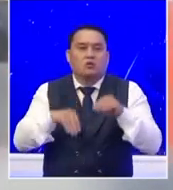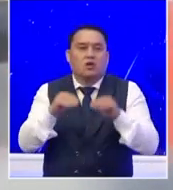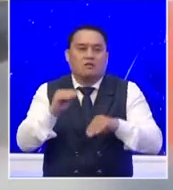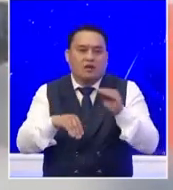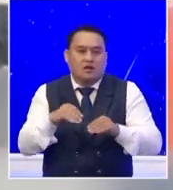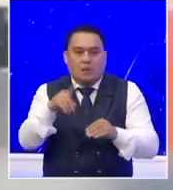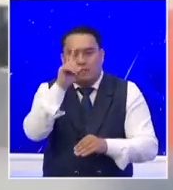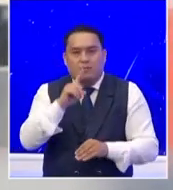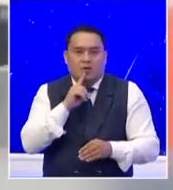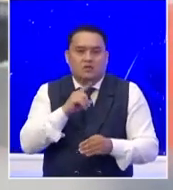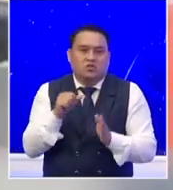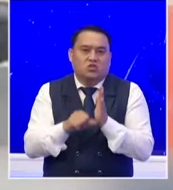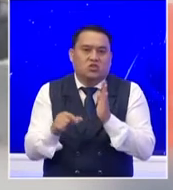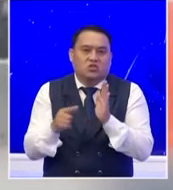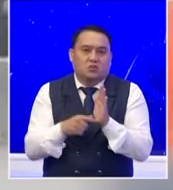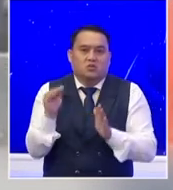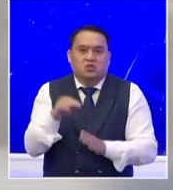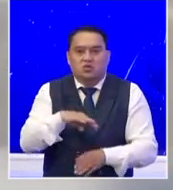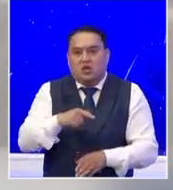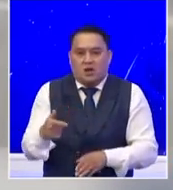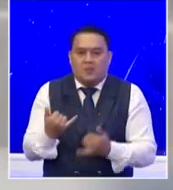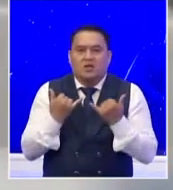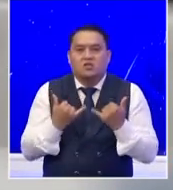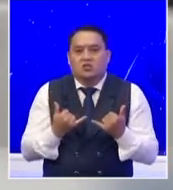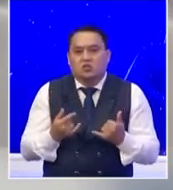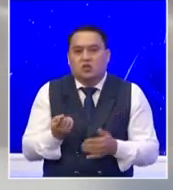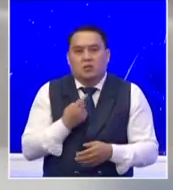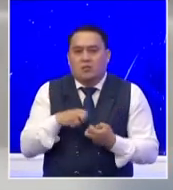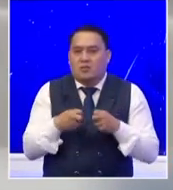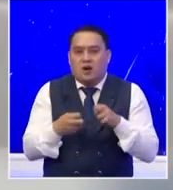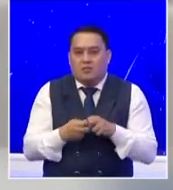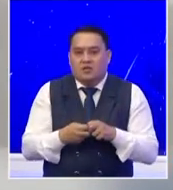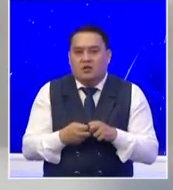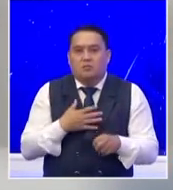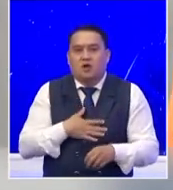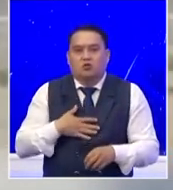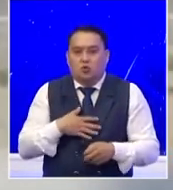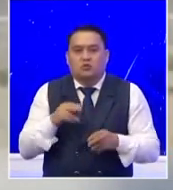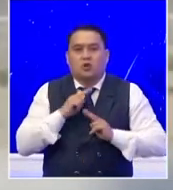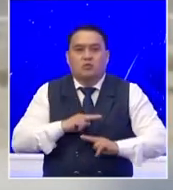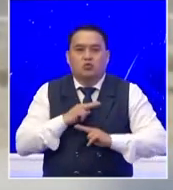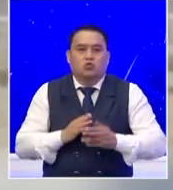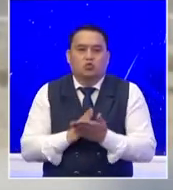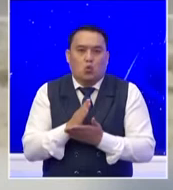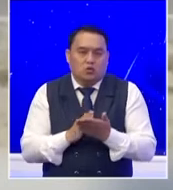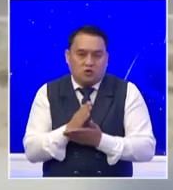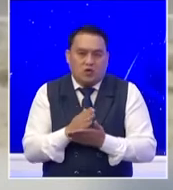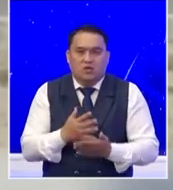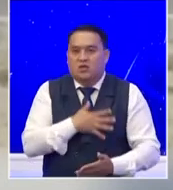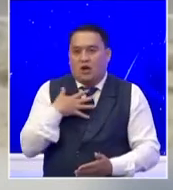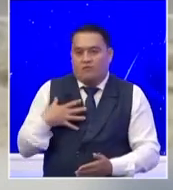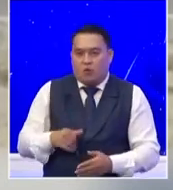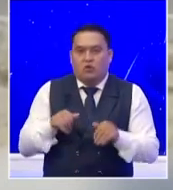этом месячный оклад всего 67 тысяч тенге. Но это не единственная проблема, беспокоящая сотрудников коммунальной службы. Недовольные